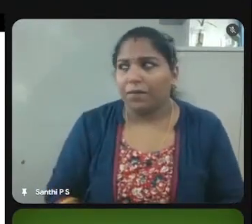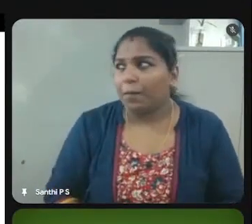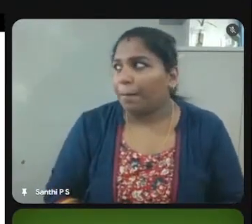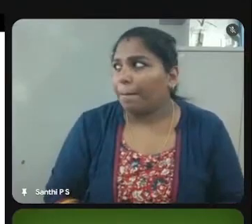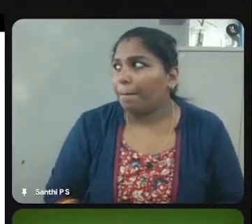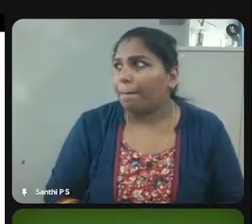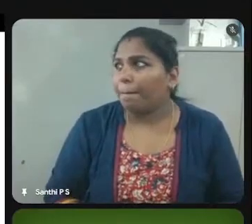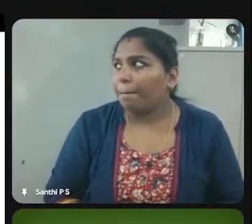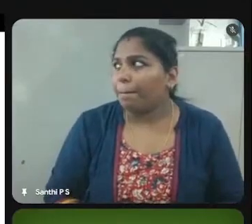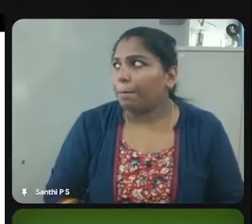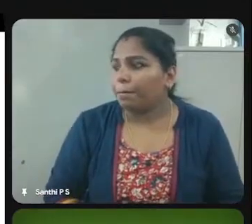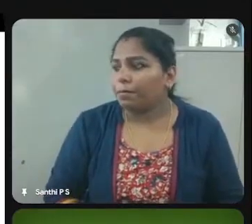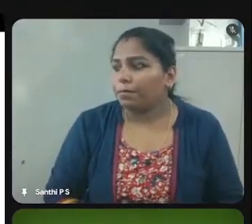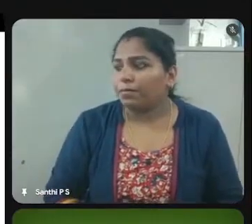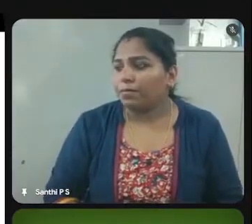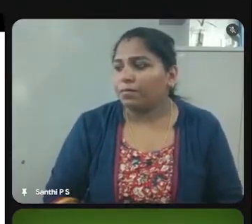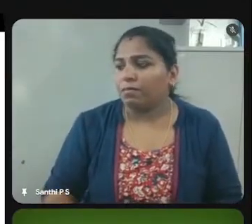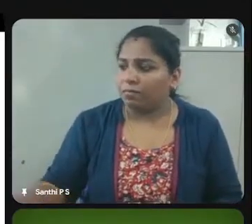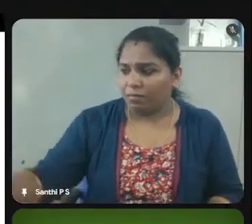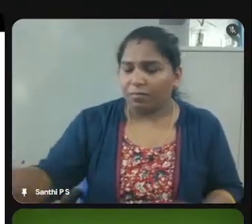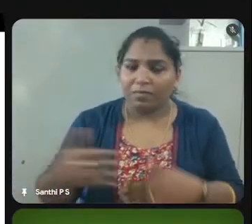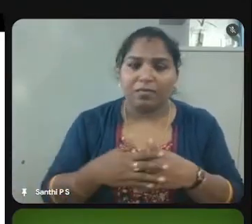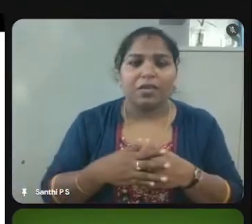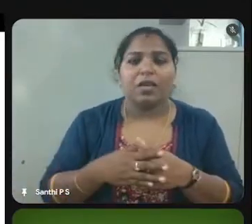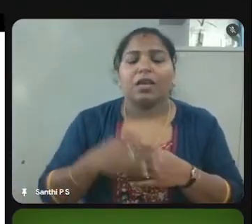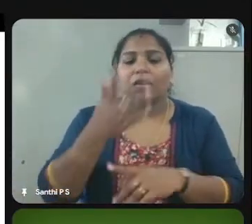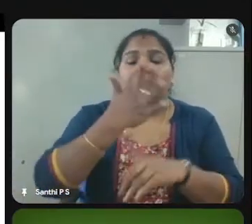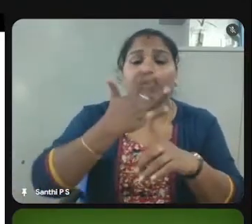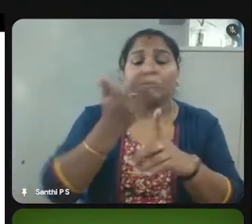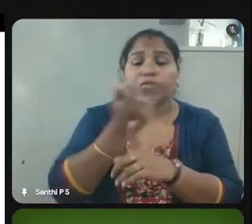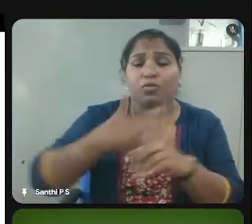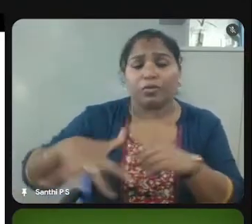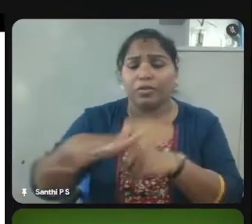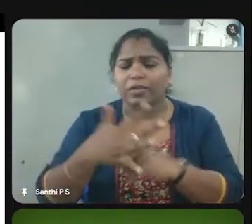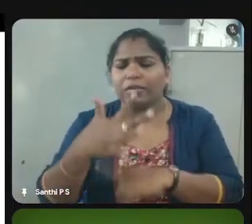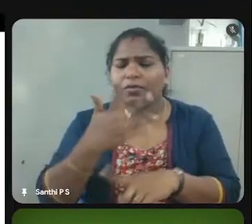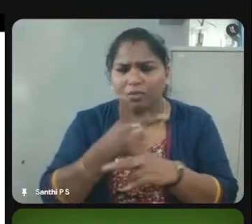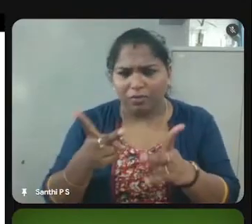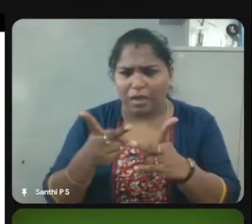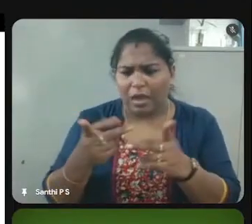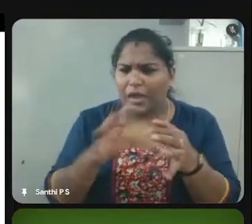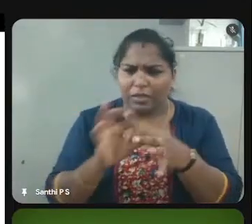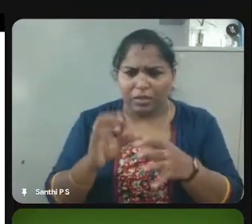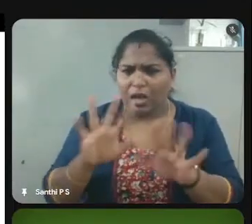അങ്ങനെയില്ല, ഞാന് ഇപ്പോഴത്തെ ഒരു സാമൂഹ്യ സ്ഥിതിക്ക് അനുസരിച്ചുള്ള കാര്യം മാത്രമാണ് ചോദിച്ചത്, അല്ലാണ്ട് ഇപ്പൊ